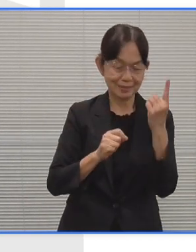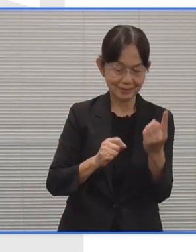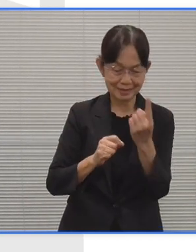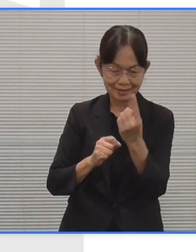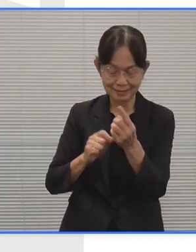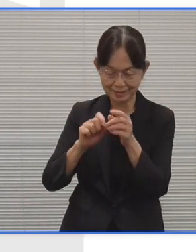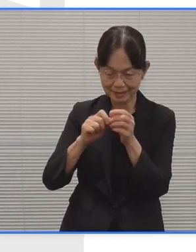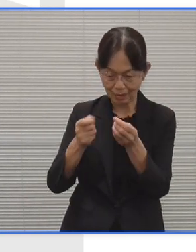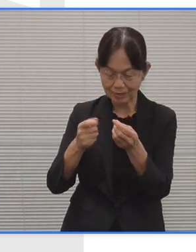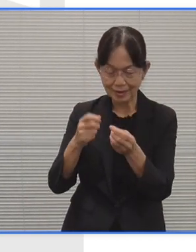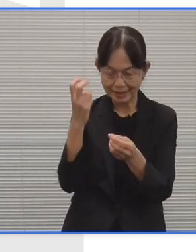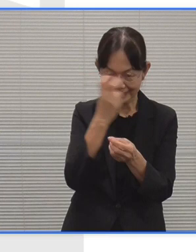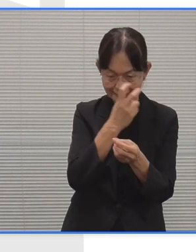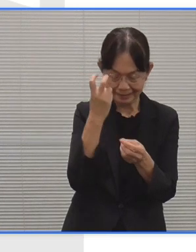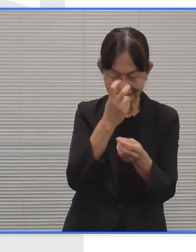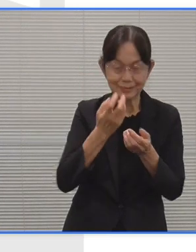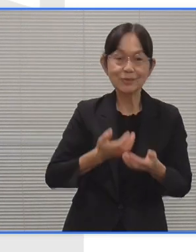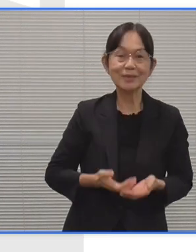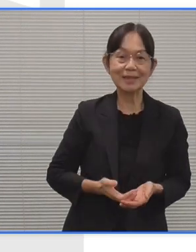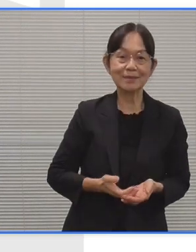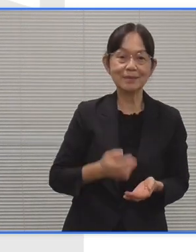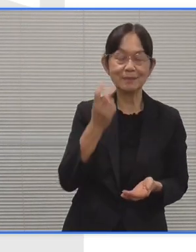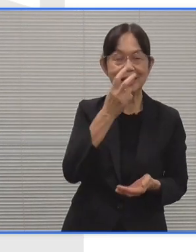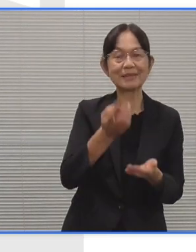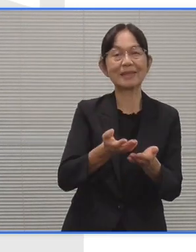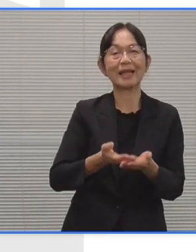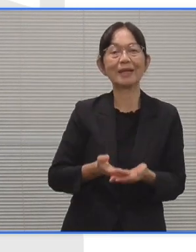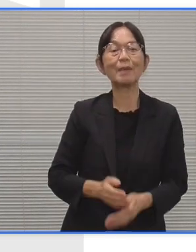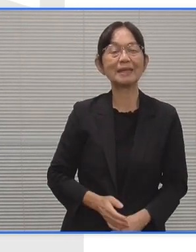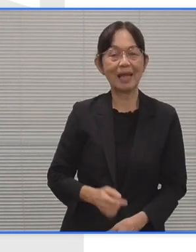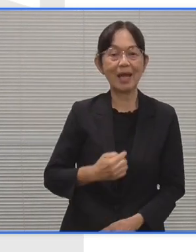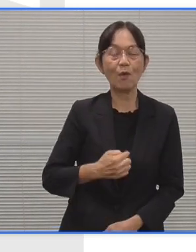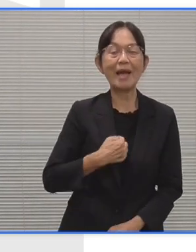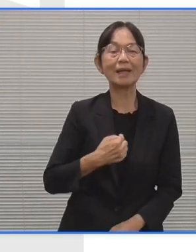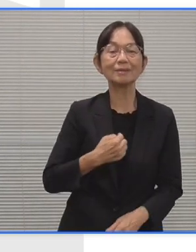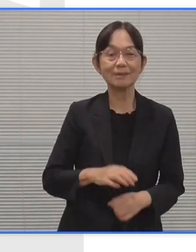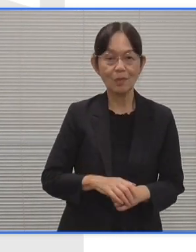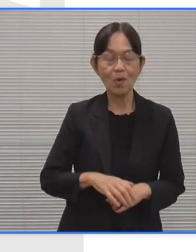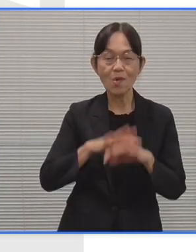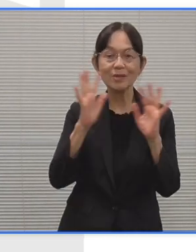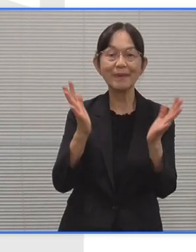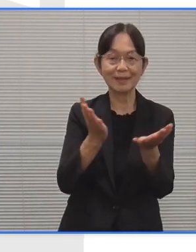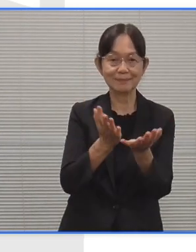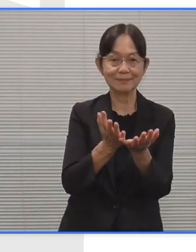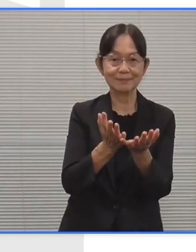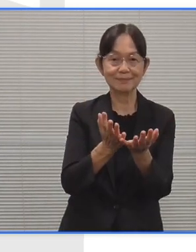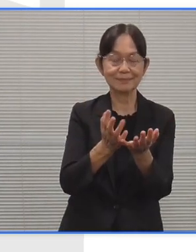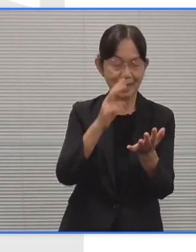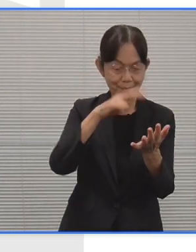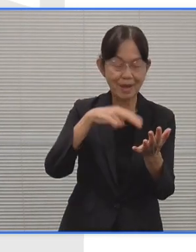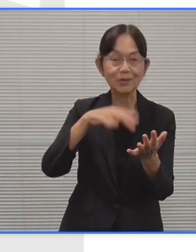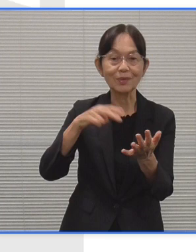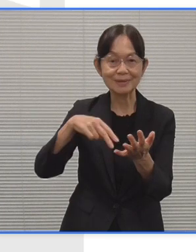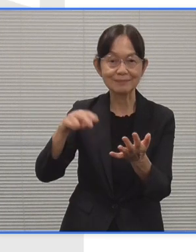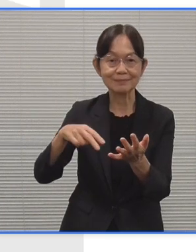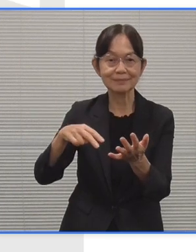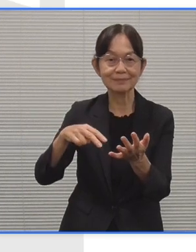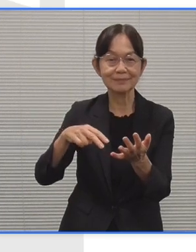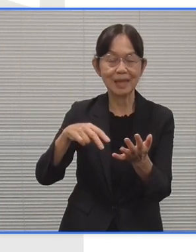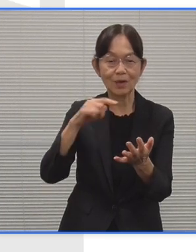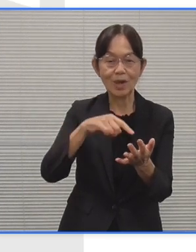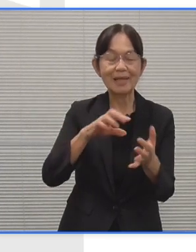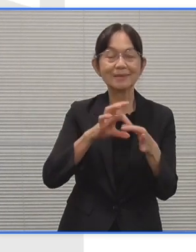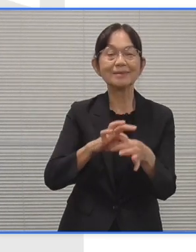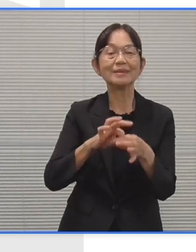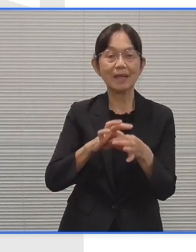つじっくり見させていただきまして、私もすべて目を通して、これについ